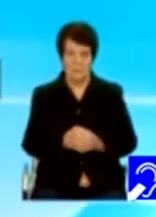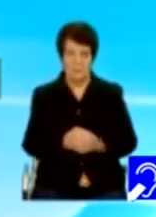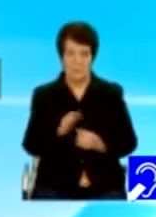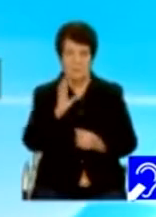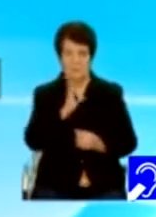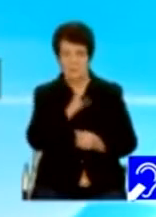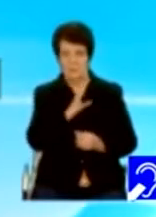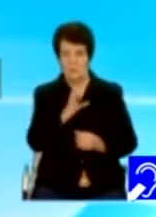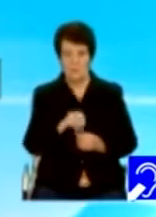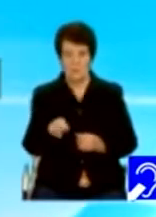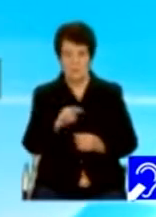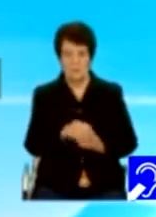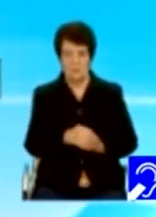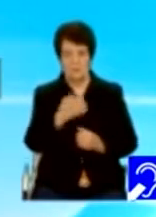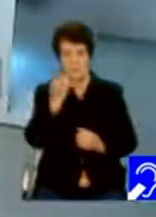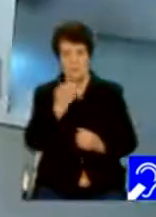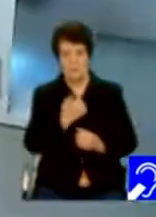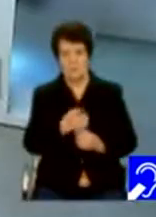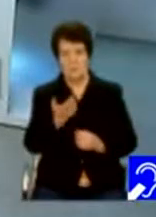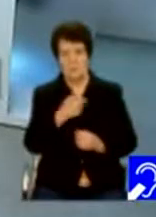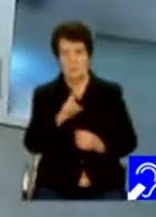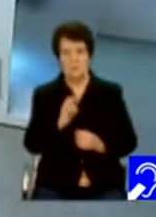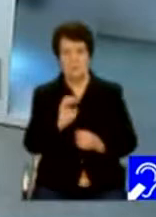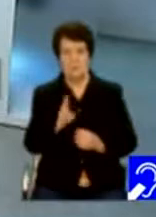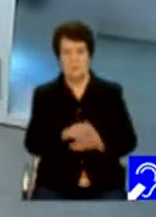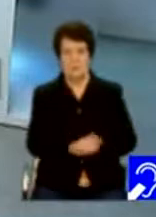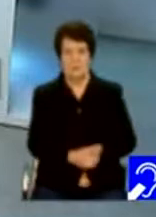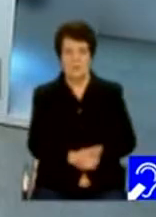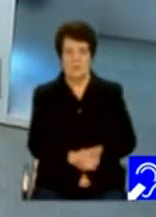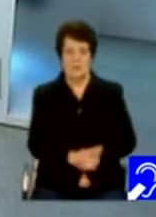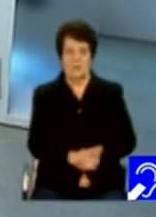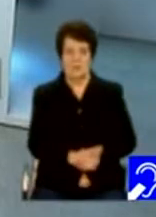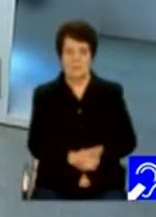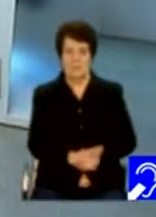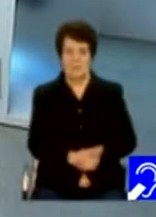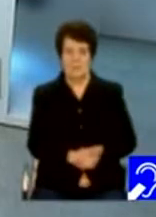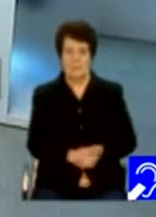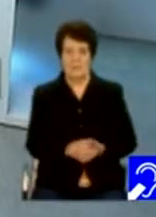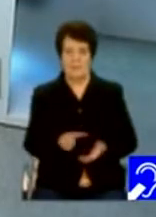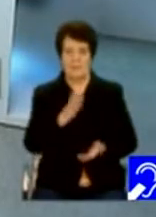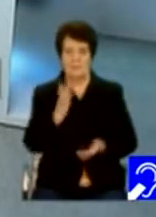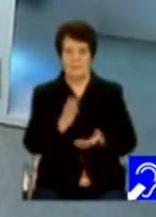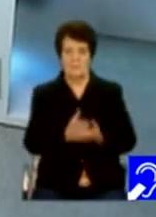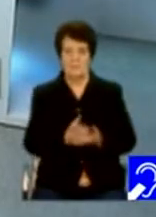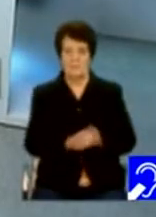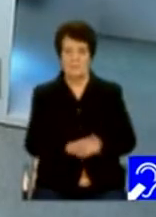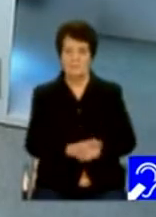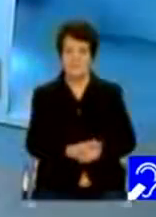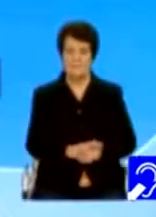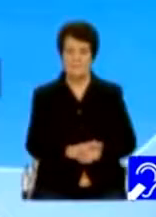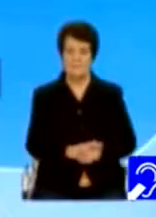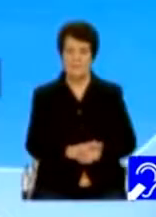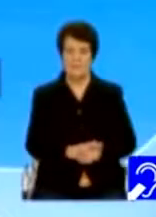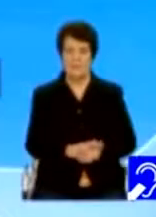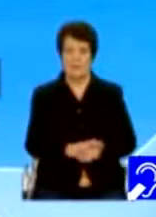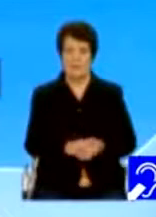nord la sud, de la est la vest. Mulțumesc, domnul Costiuc. E momentul dumneavoastră. Întâi spuneți-ne dacă sunteți teafăr, mai aveți undeva, unde v-a lovit paznicul acela? Da,